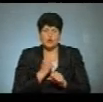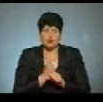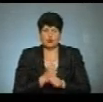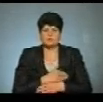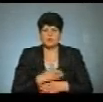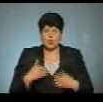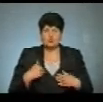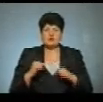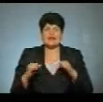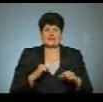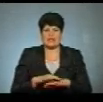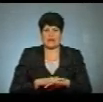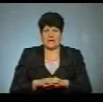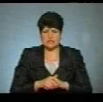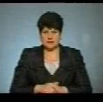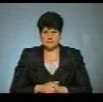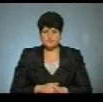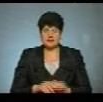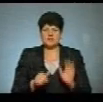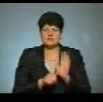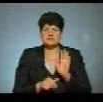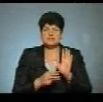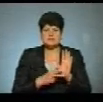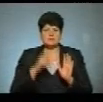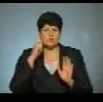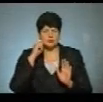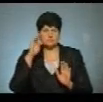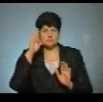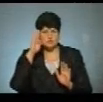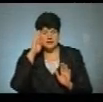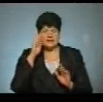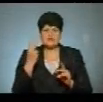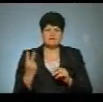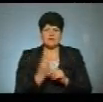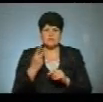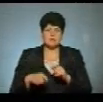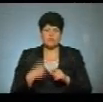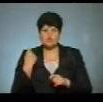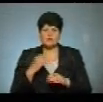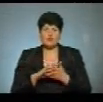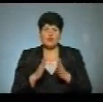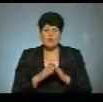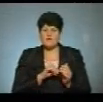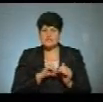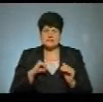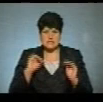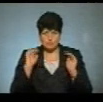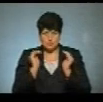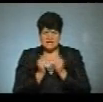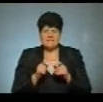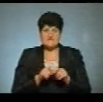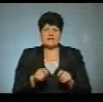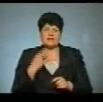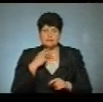їхні керівники. На 67-річного тернополяна, на який двічі порушив умови самоізоляції, поліцейські відкрили